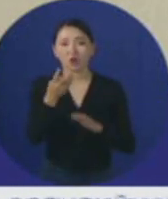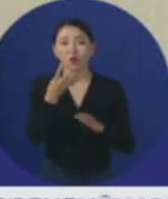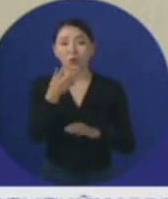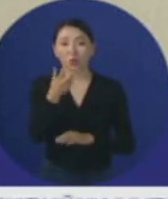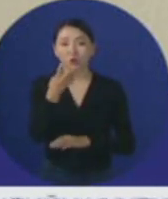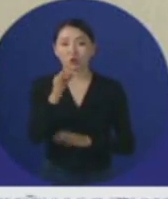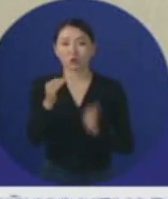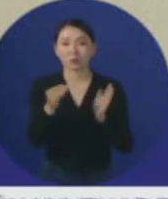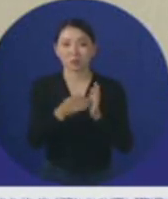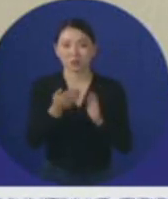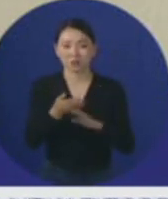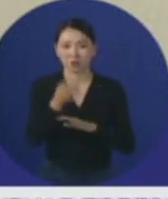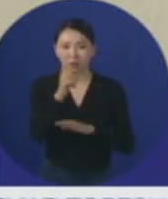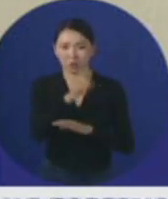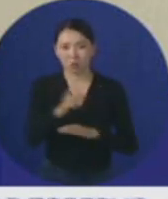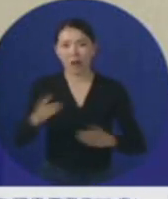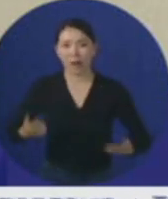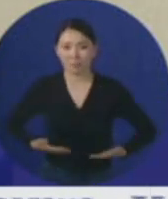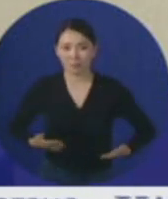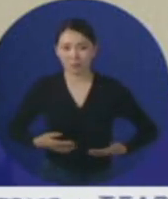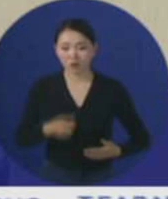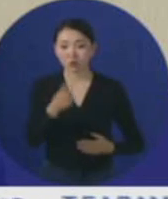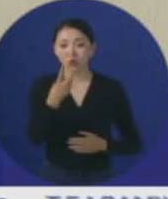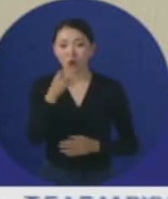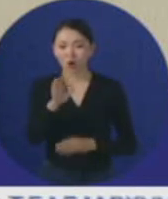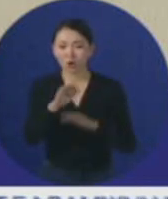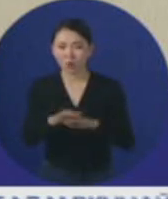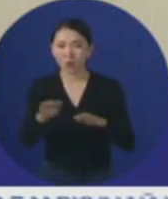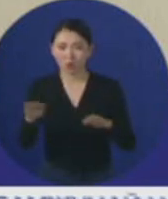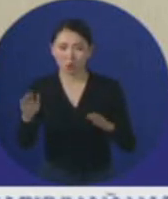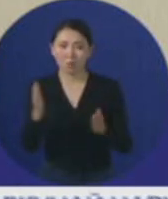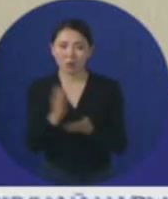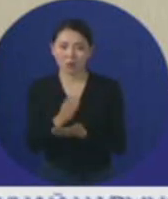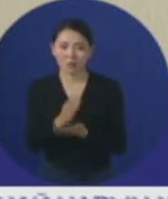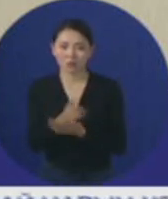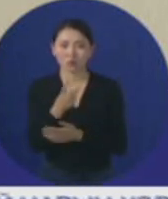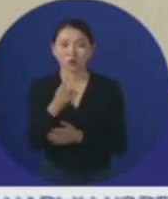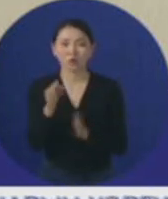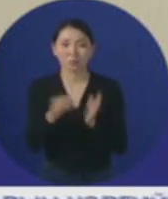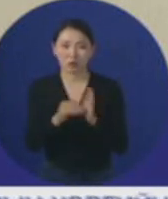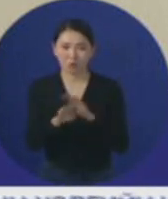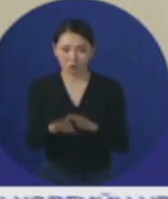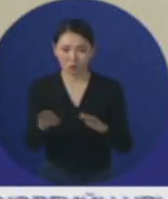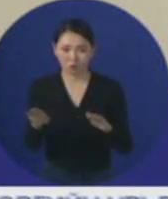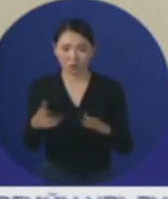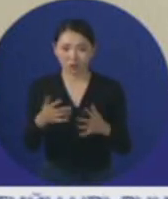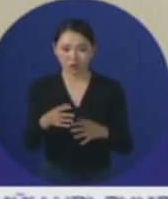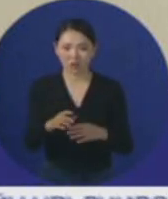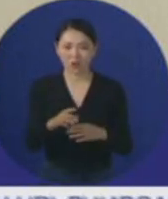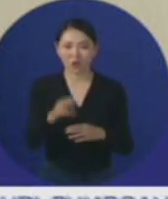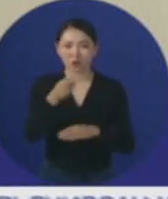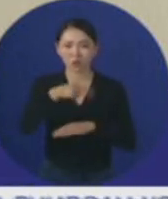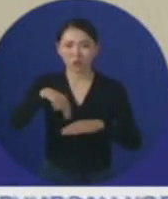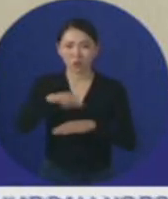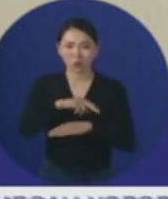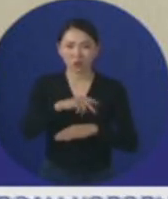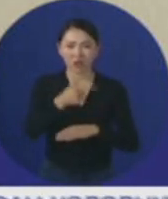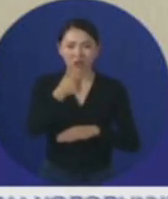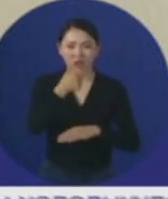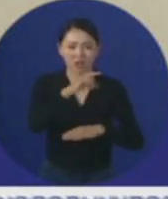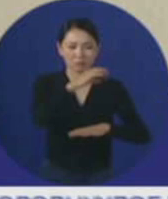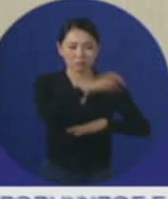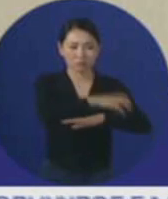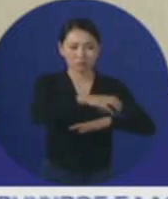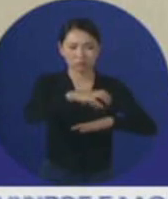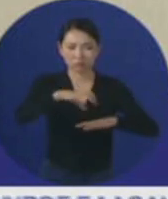дотроос 120 мянган хүүхэдтэй. За ингээд мэдээж одоо алслагдсан дүүрэг гэр хорооллоо буюу ядуурл ихтэй.